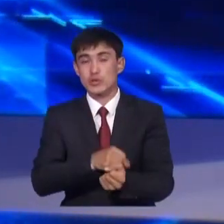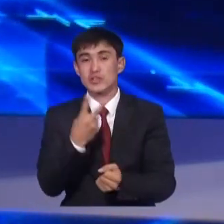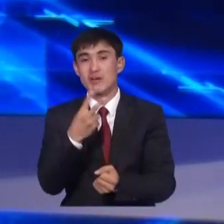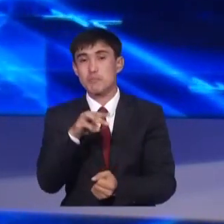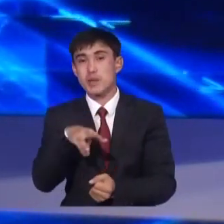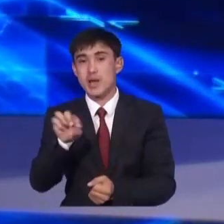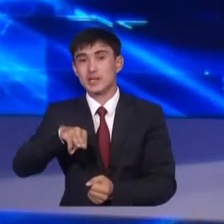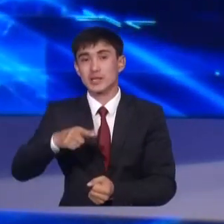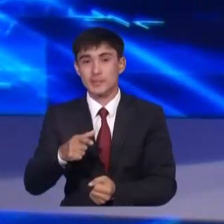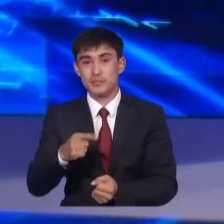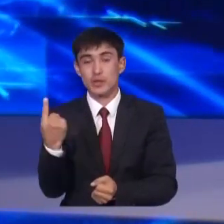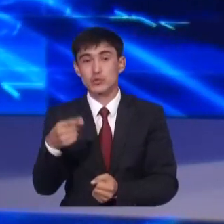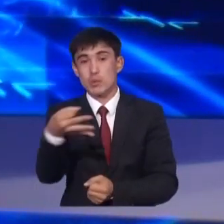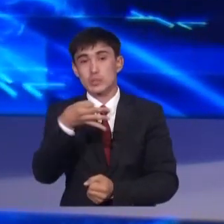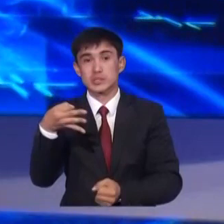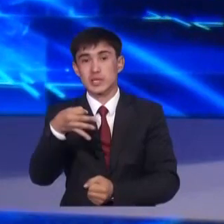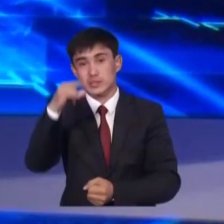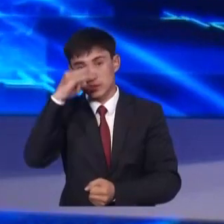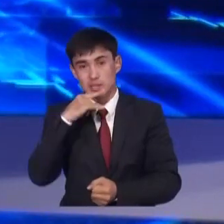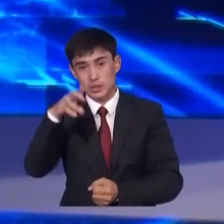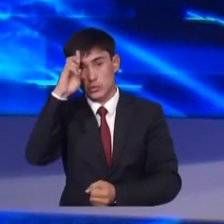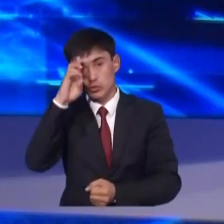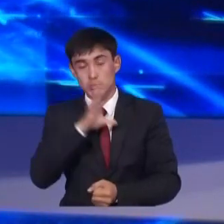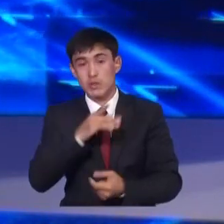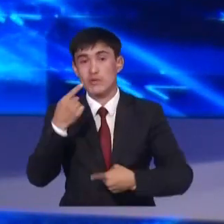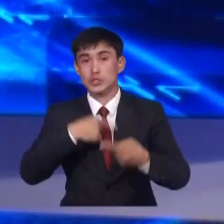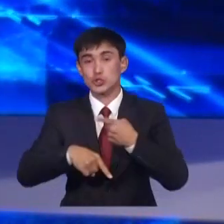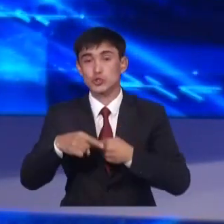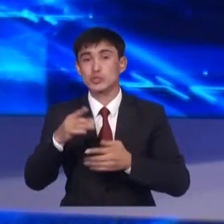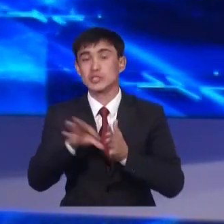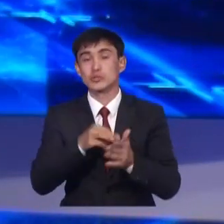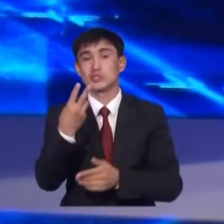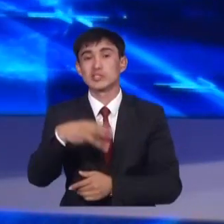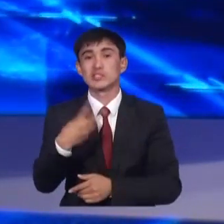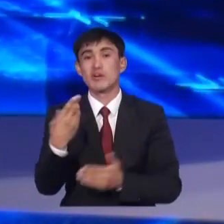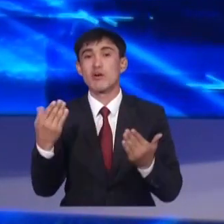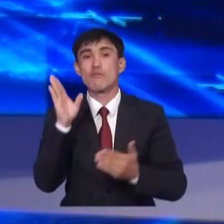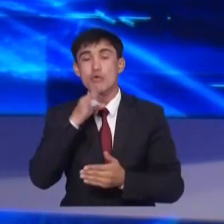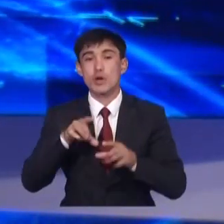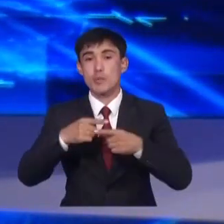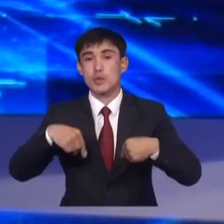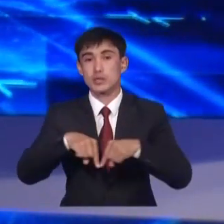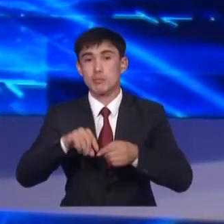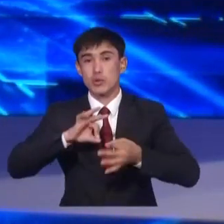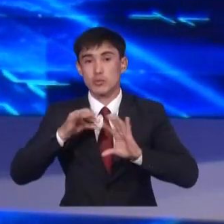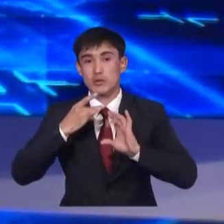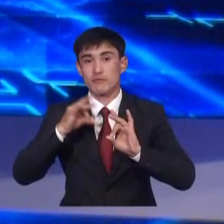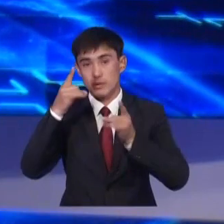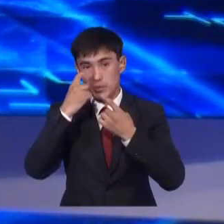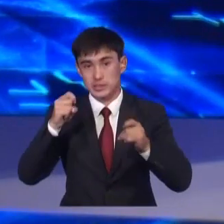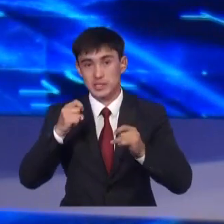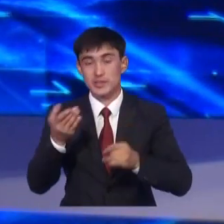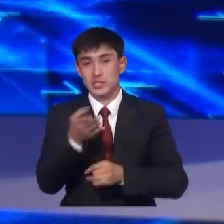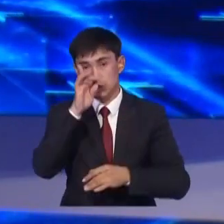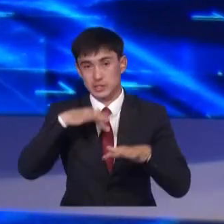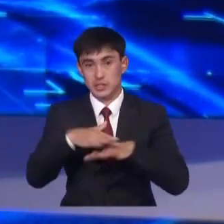2 миллиарда тенге. В одной из областей Казахстана государству было возвращено сразу 32 водных объекта. Подробная информация о